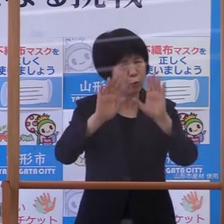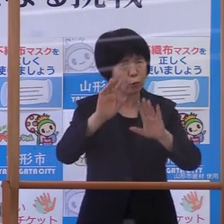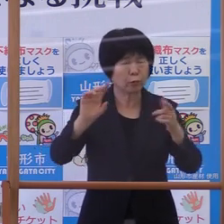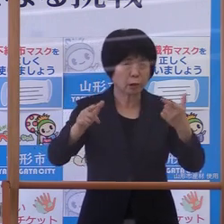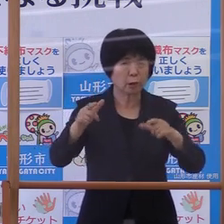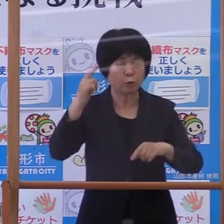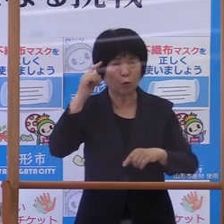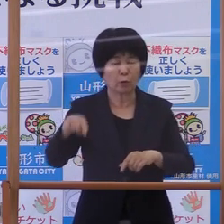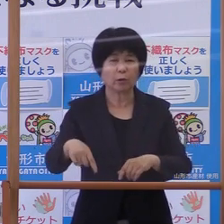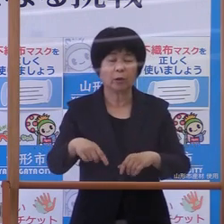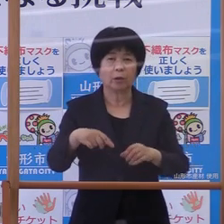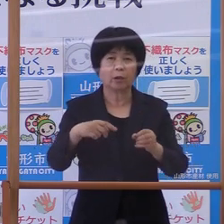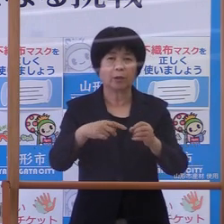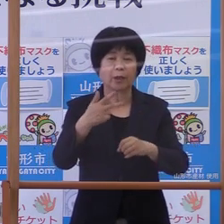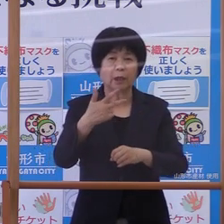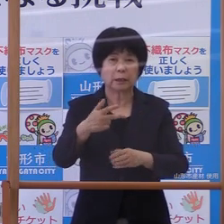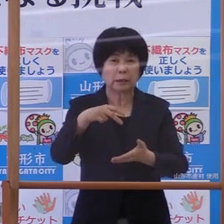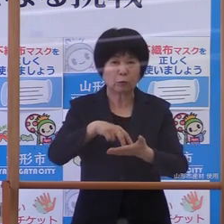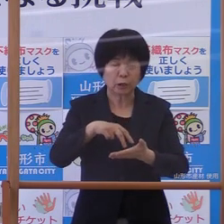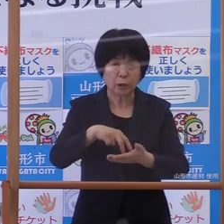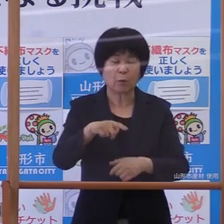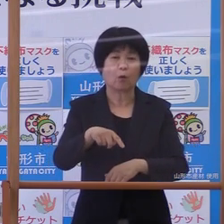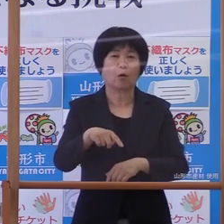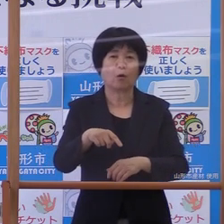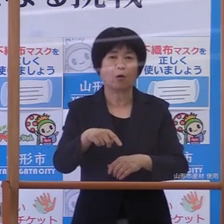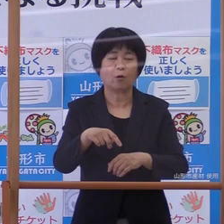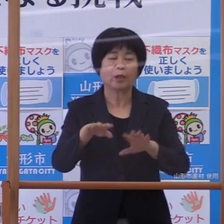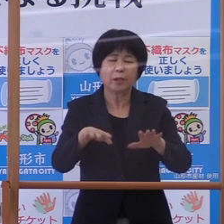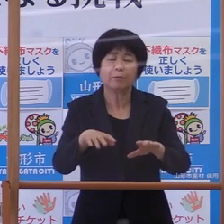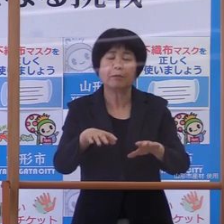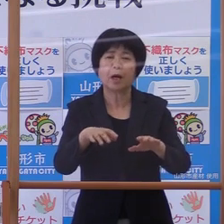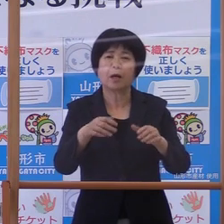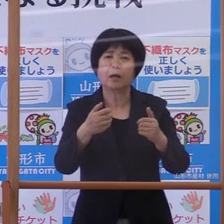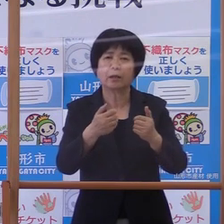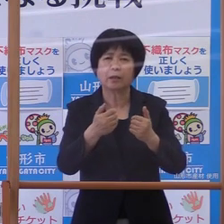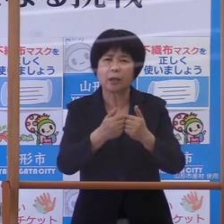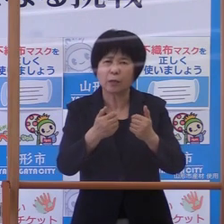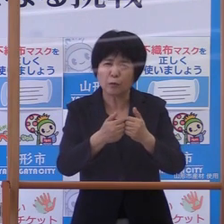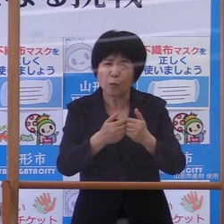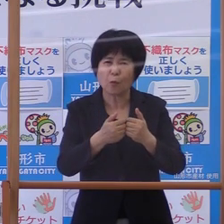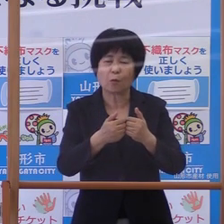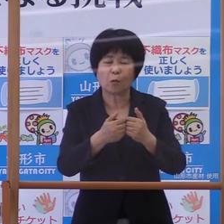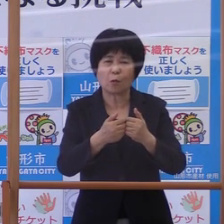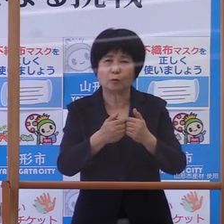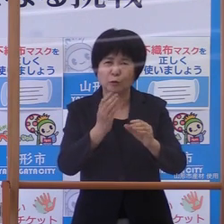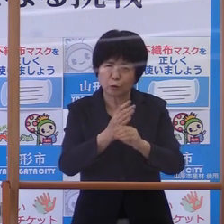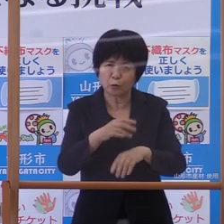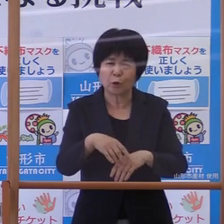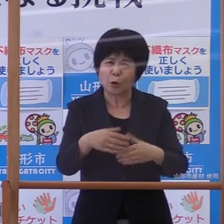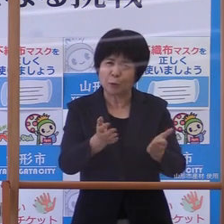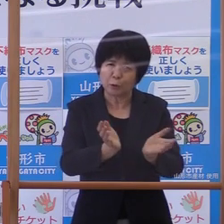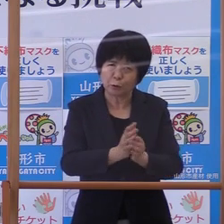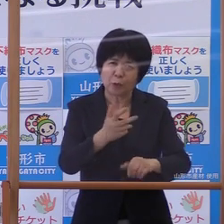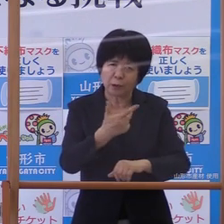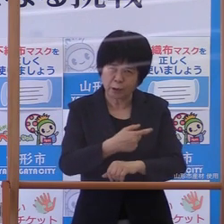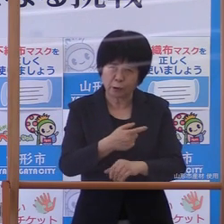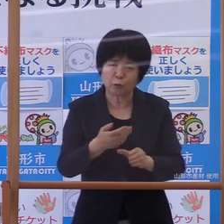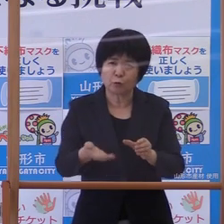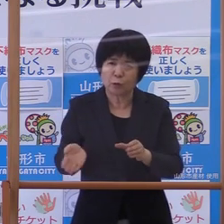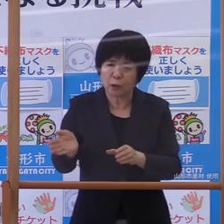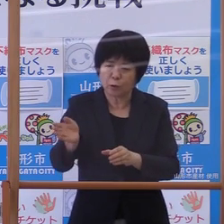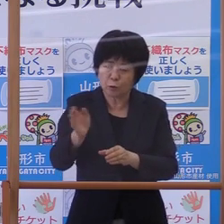ども、山形市としても今まさに検討している集団接種のことに加えてですね、さ